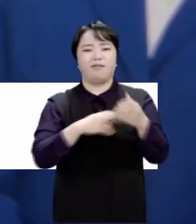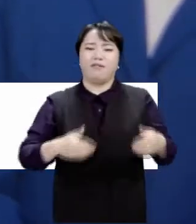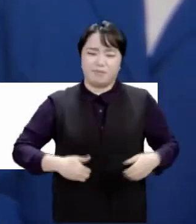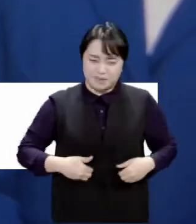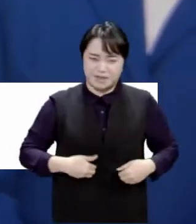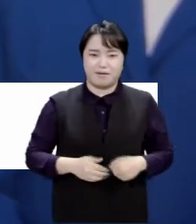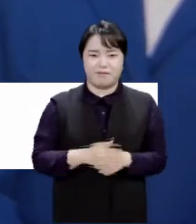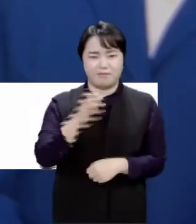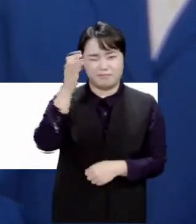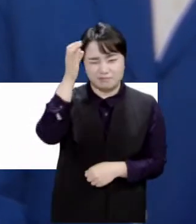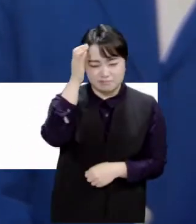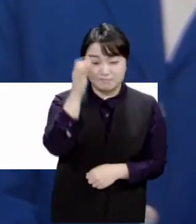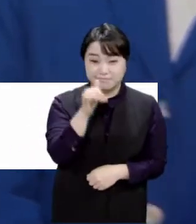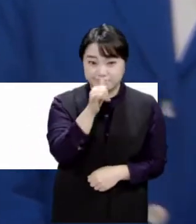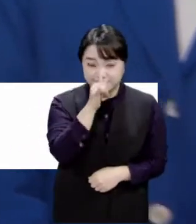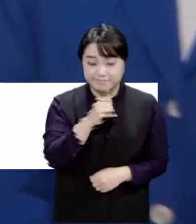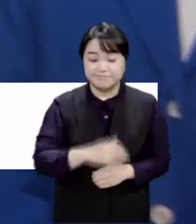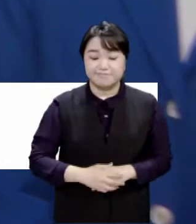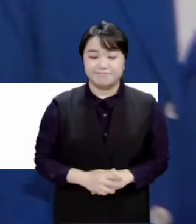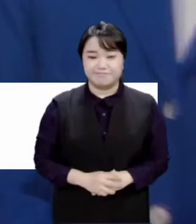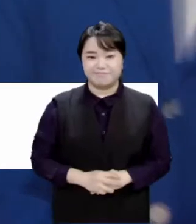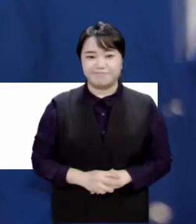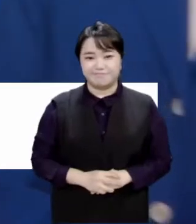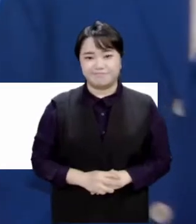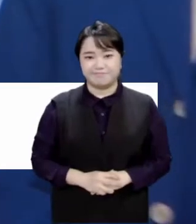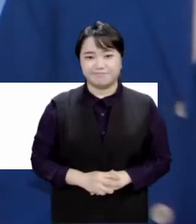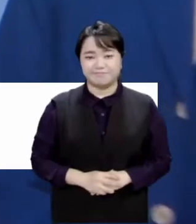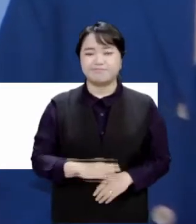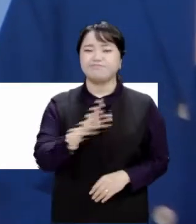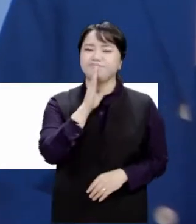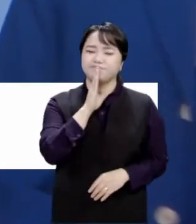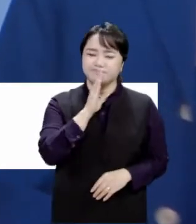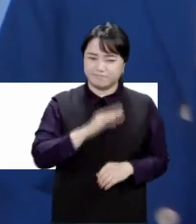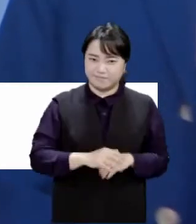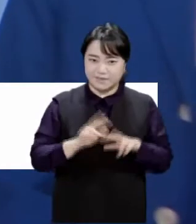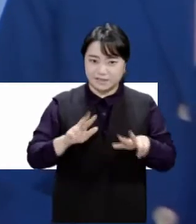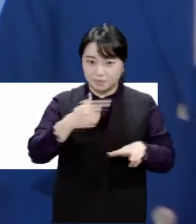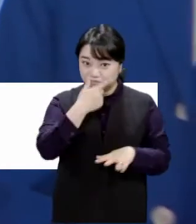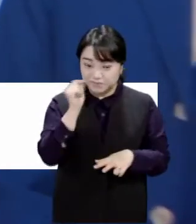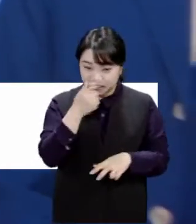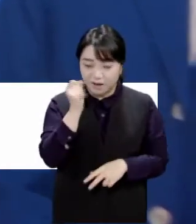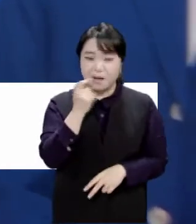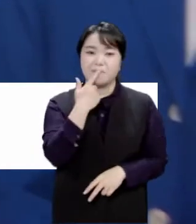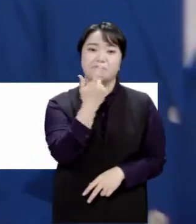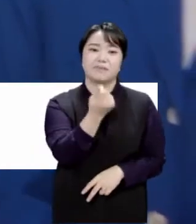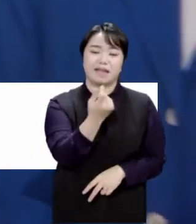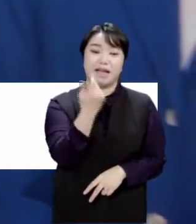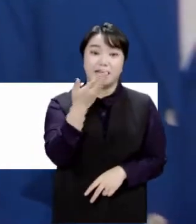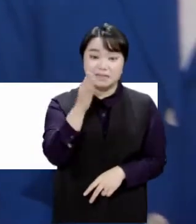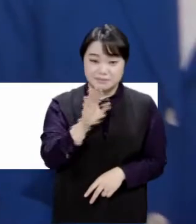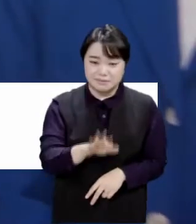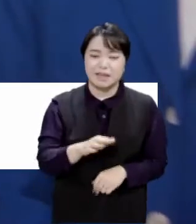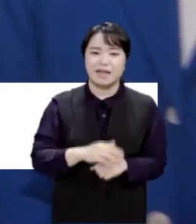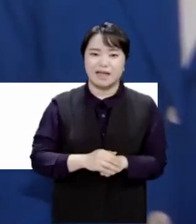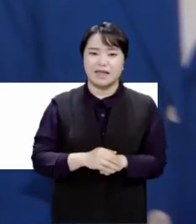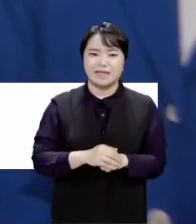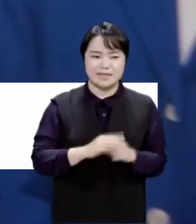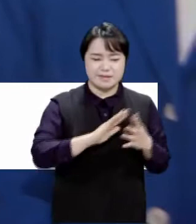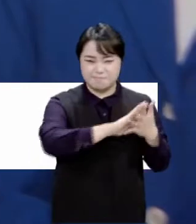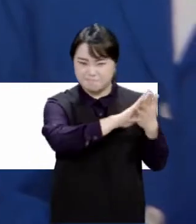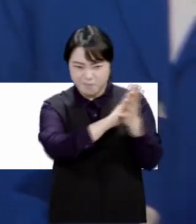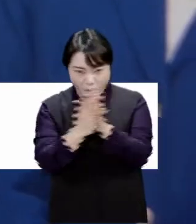이런 기대를 갖고 있는 것을 제가 잘 알고 있습니다. 비록 부족한 점이 많지만 이변을